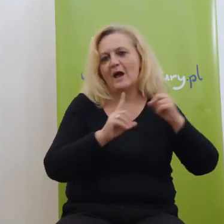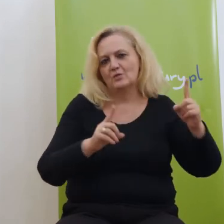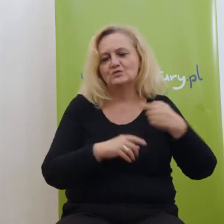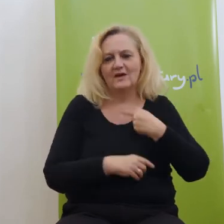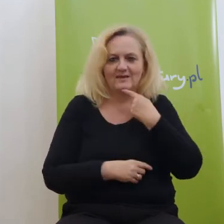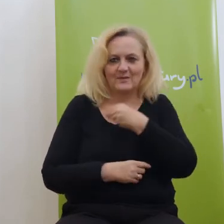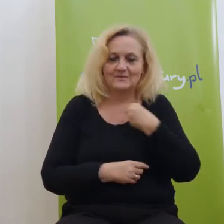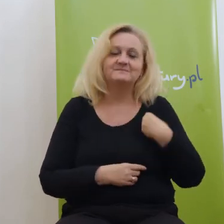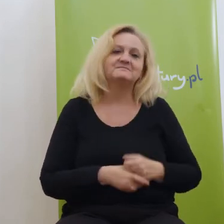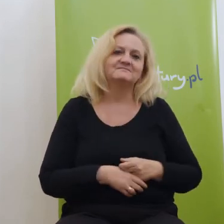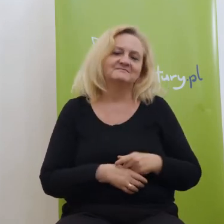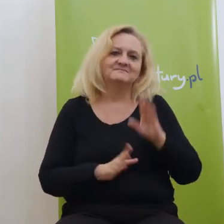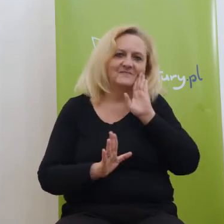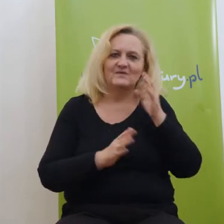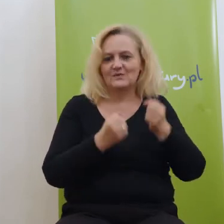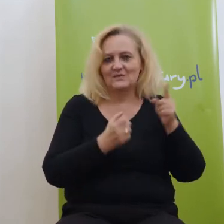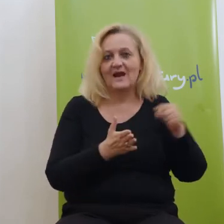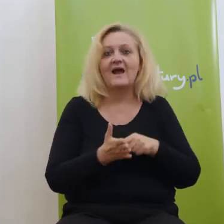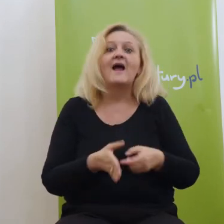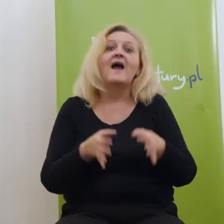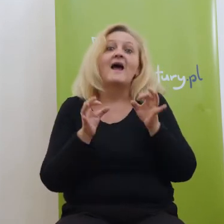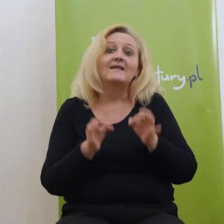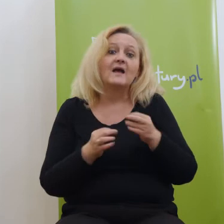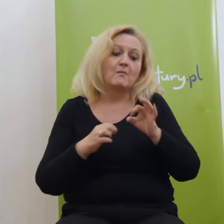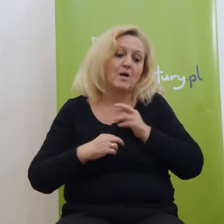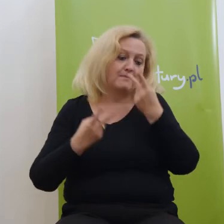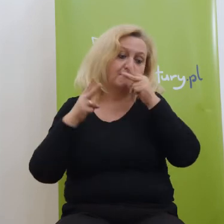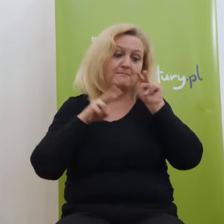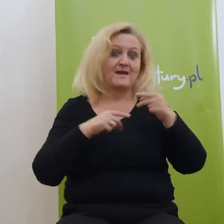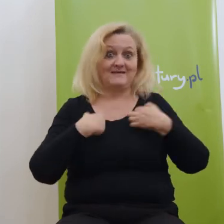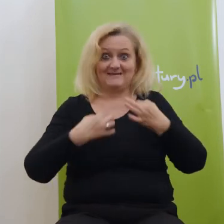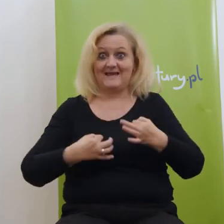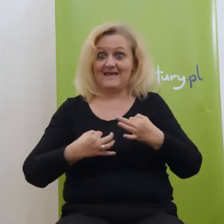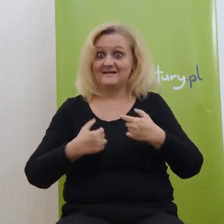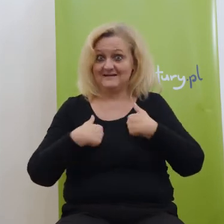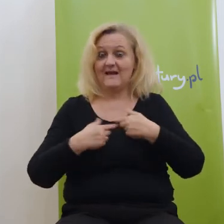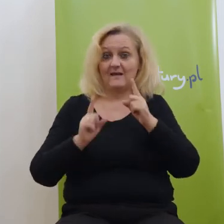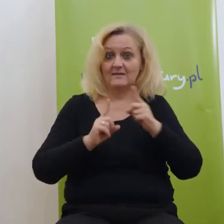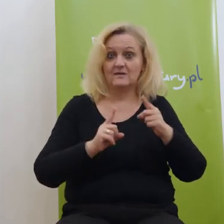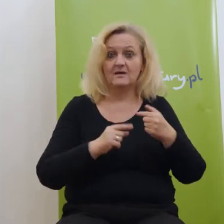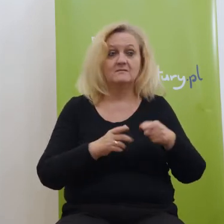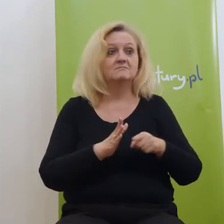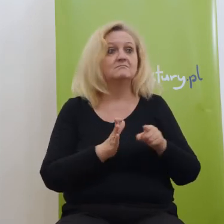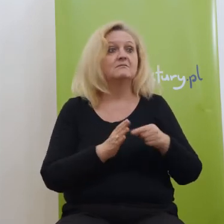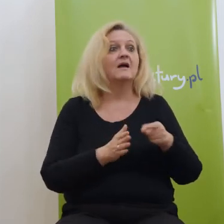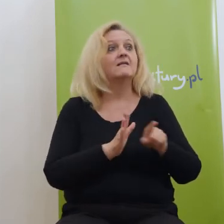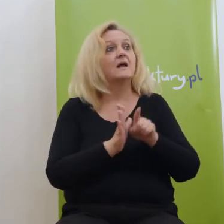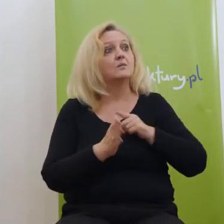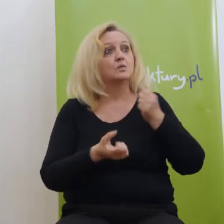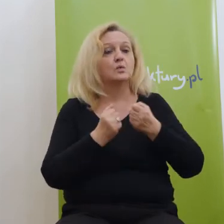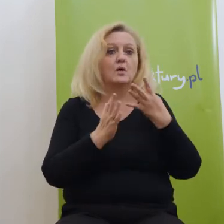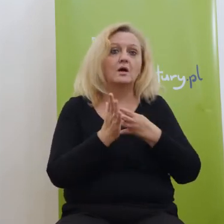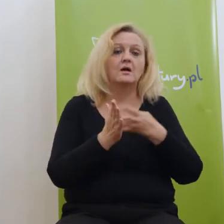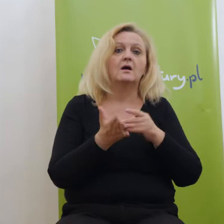I chyba miała trudności. Jak teraz z mojej perspektywy nauczycielskiej widzę, że bardzo by mi to było trudno ocenić. Pamiętam, że zamiast